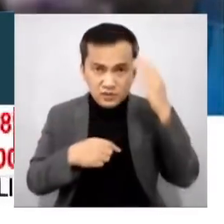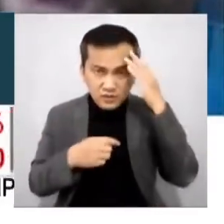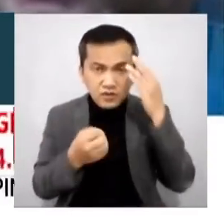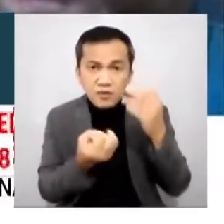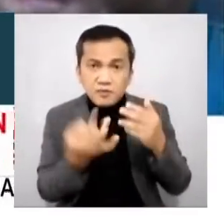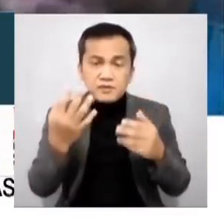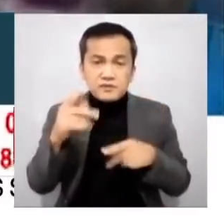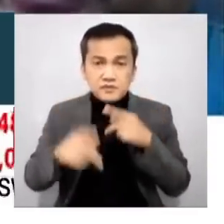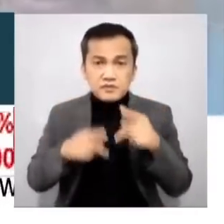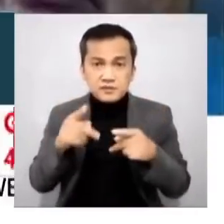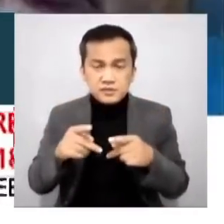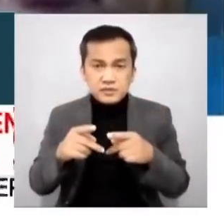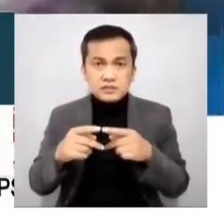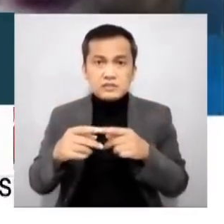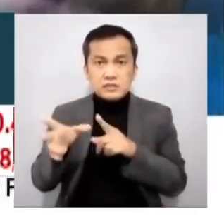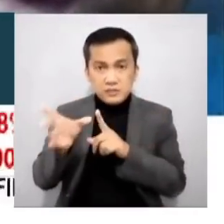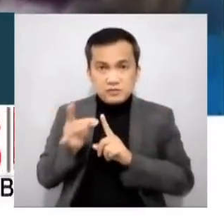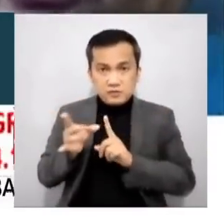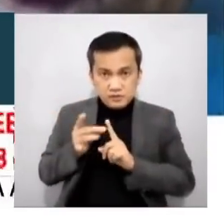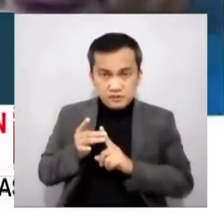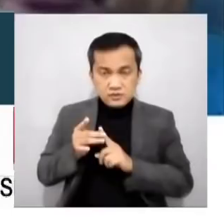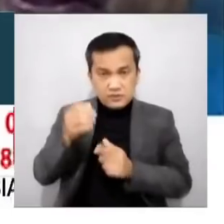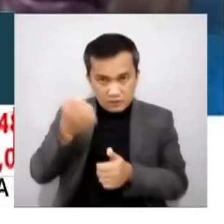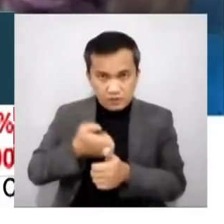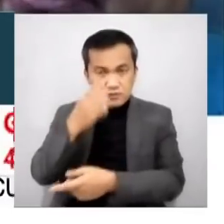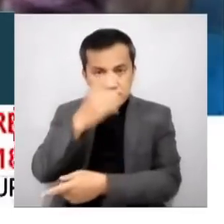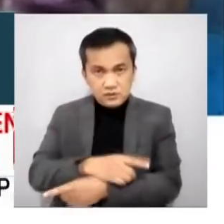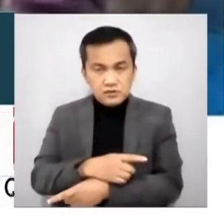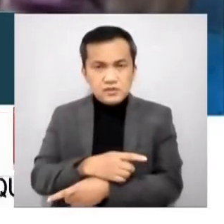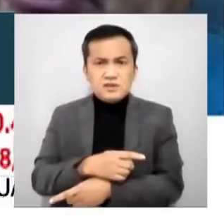being infected every day. Mga Filipino rin kami.